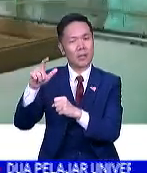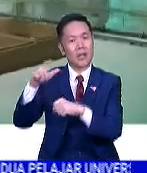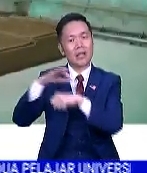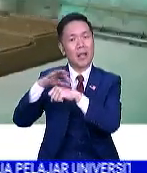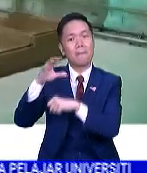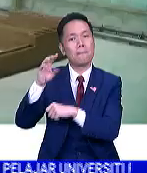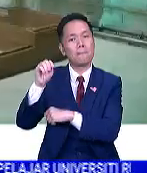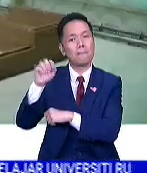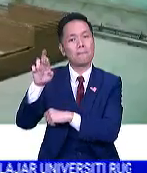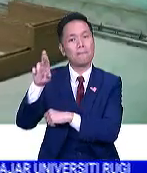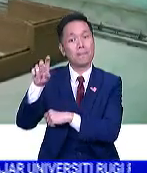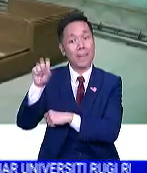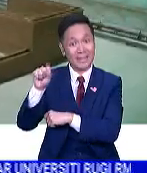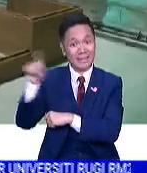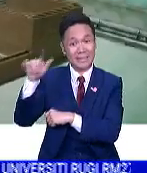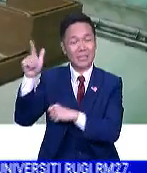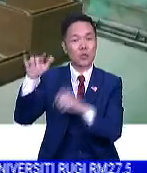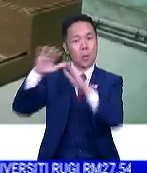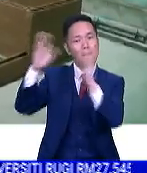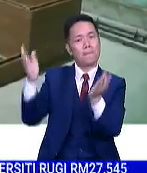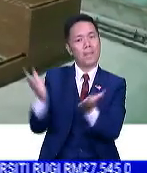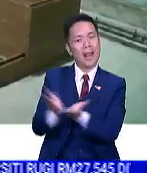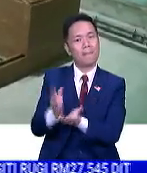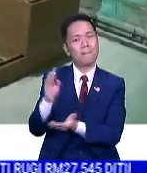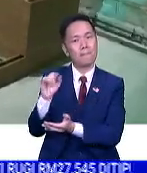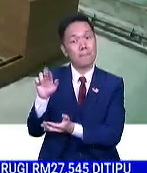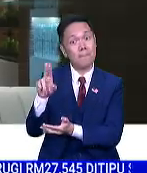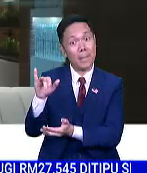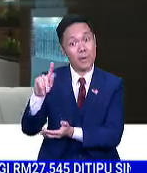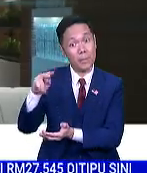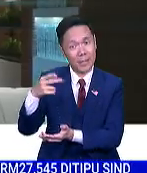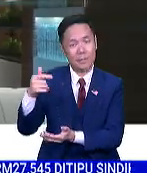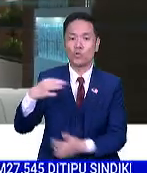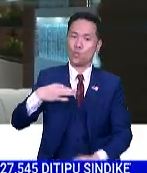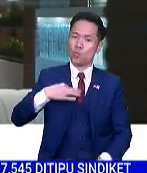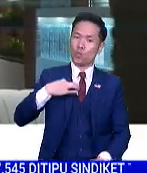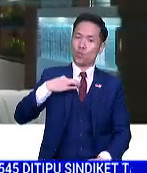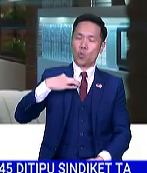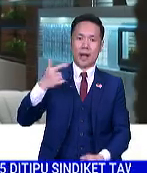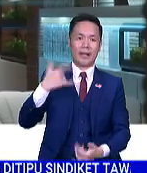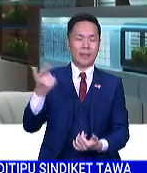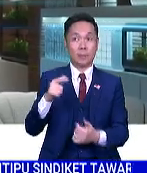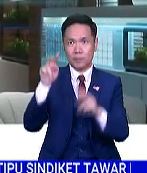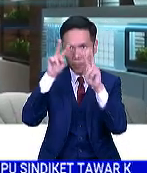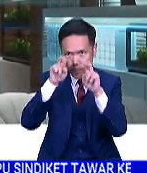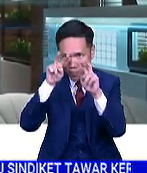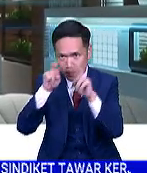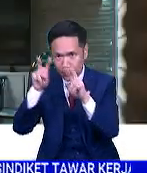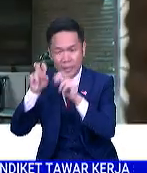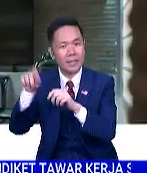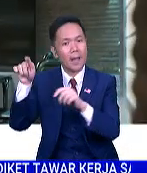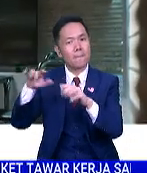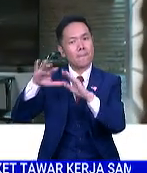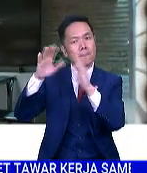iaitu lokasi simulasi planet Marikh. Menerusinya, sukarelawan terlibat akan menjalankan misi eksplorasi ke atas